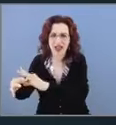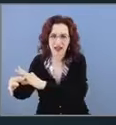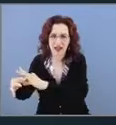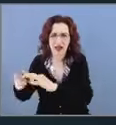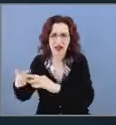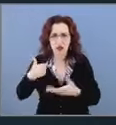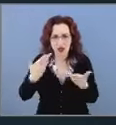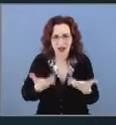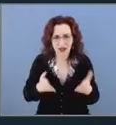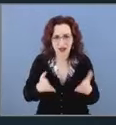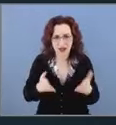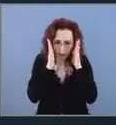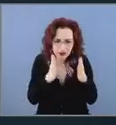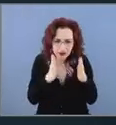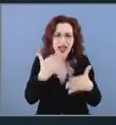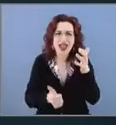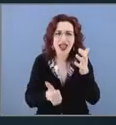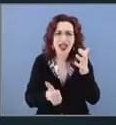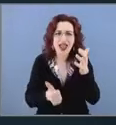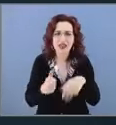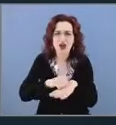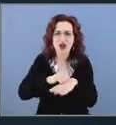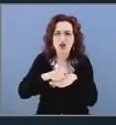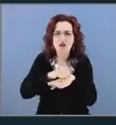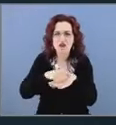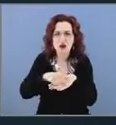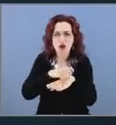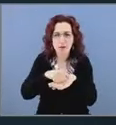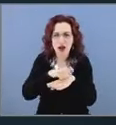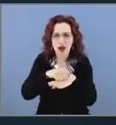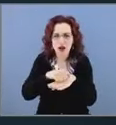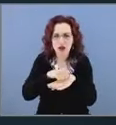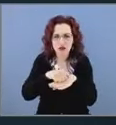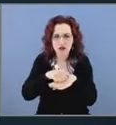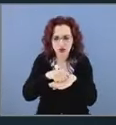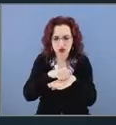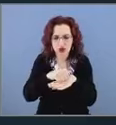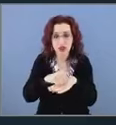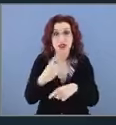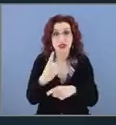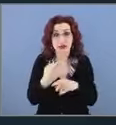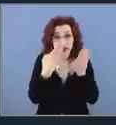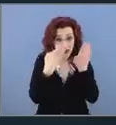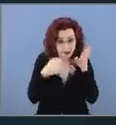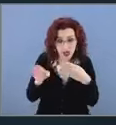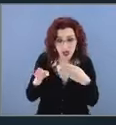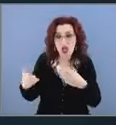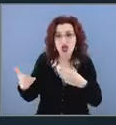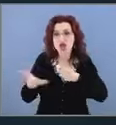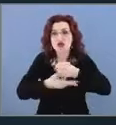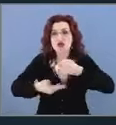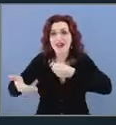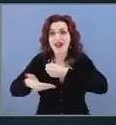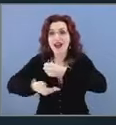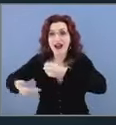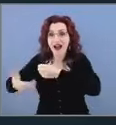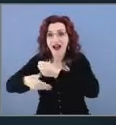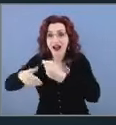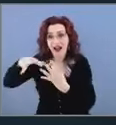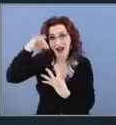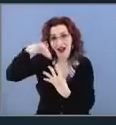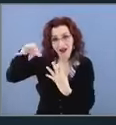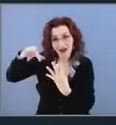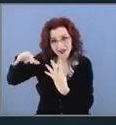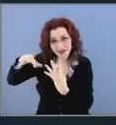quindi dei formaggi. Dobbiamo guardare alla filiera cerealicola, dobbiamo guardare alla filiera del vino, alla filiera